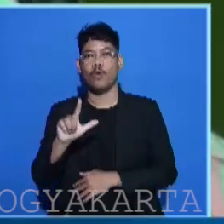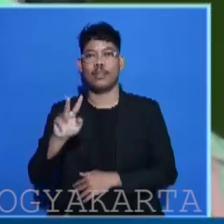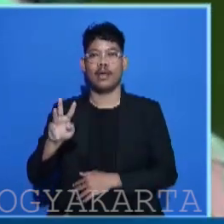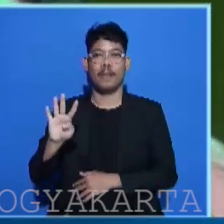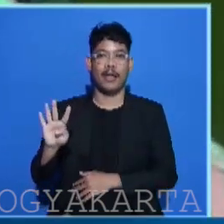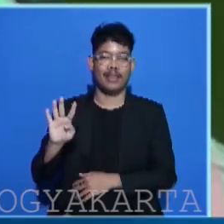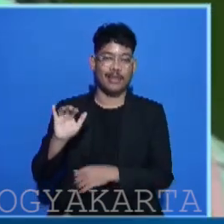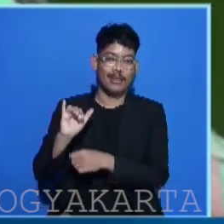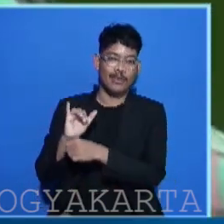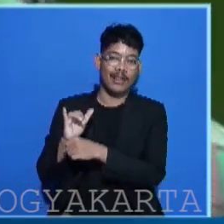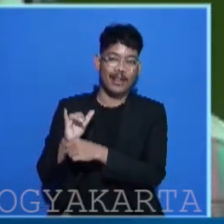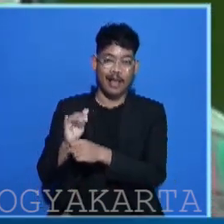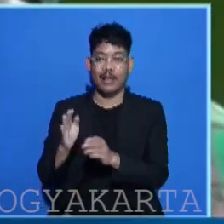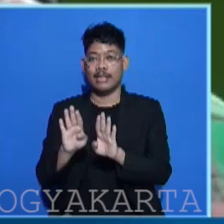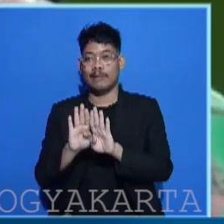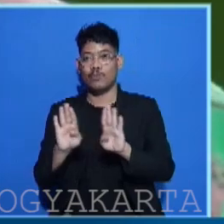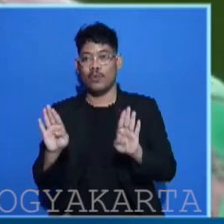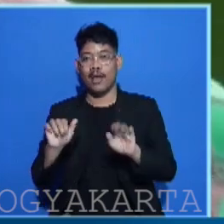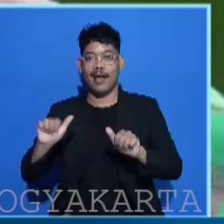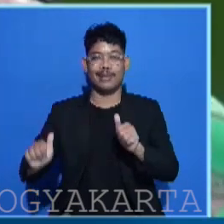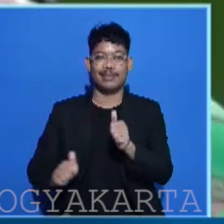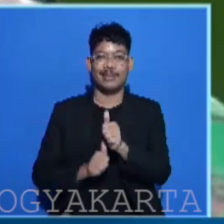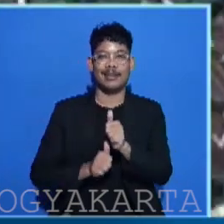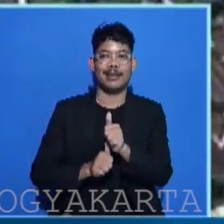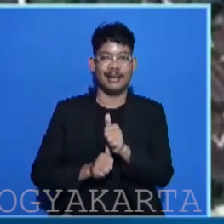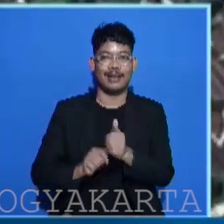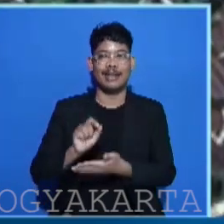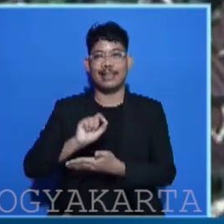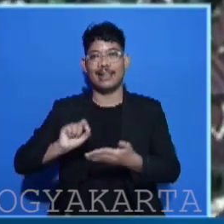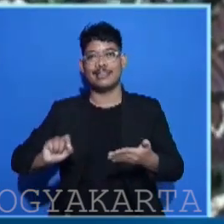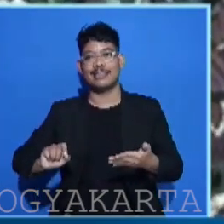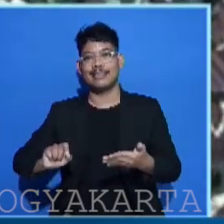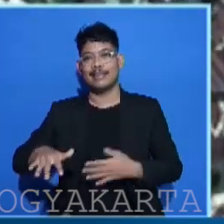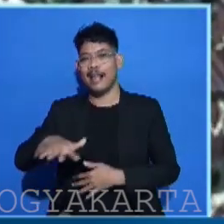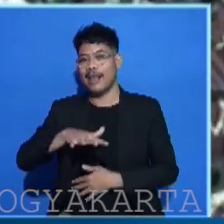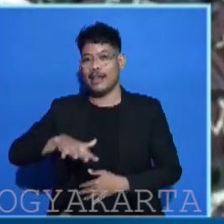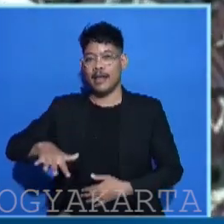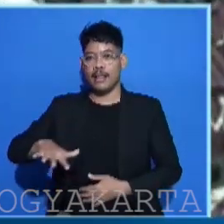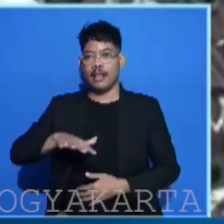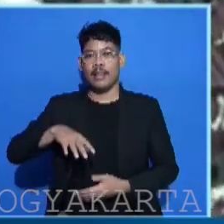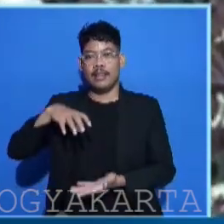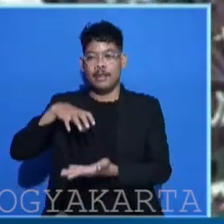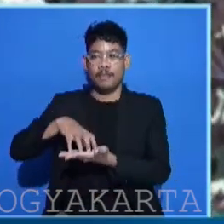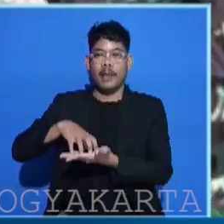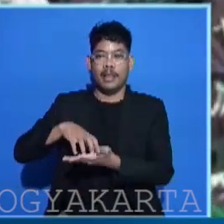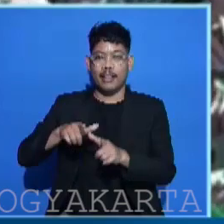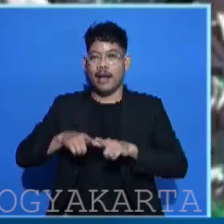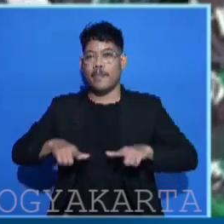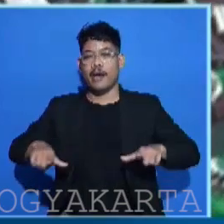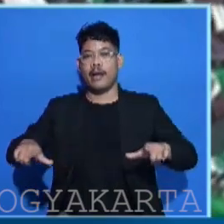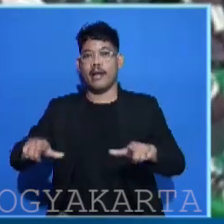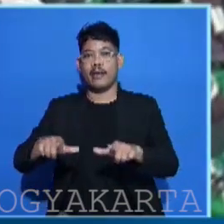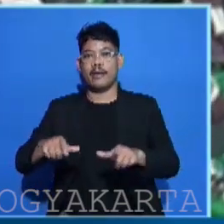resmi dibuka Asisten Bidang Perekonomian Serda Kota Yogyakarta Yunianto Dwi Sutono di lapangan Balai Kota Yogyakarta ditandai